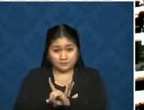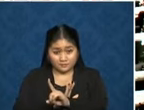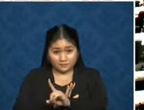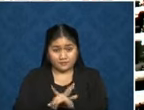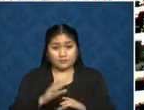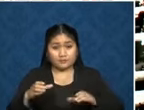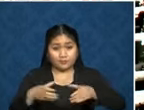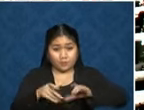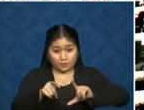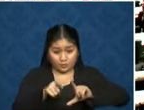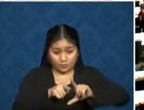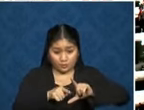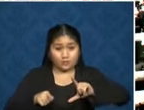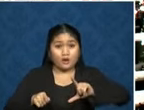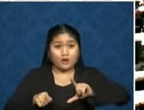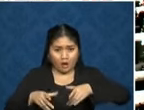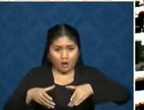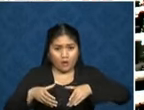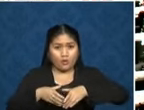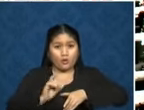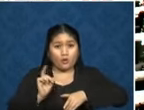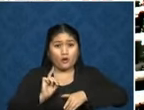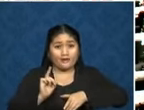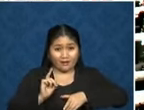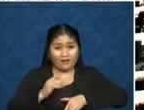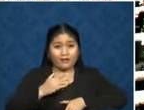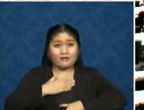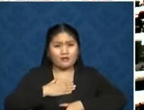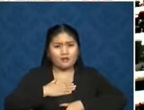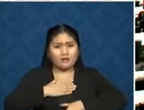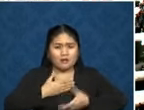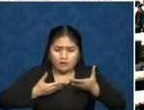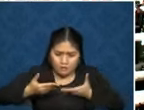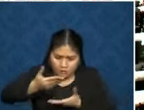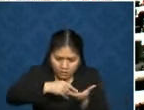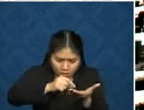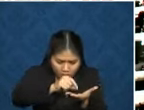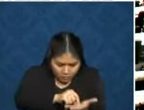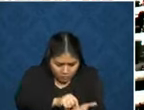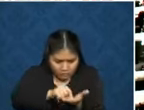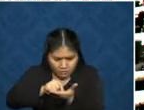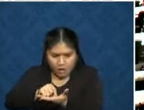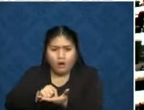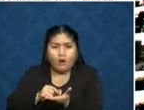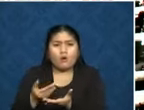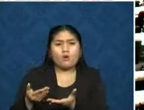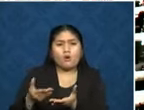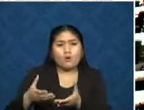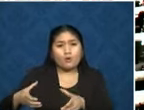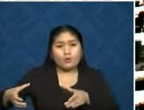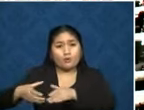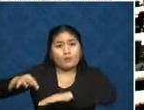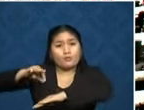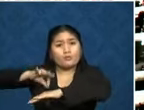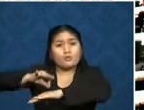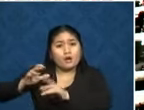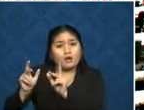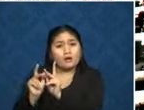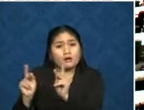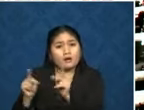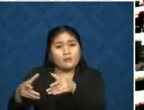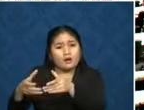มคิดว่าในยัตติเรื่องนี้ที่เสนอมาขอให้สภาผู้แทนราษฎรตั้งคณะกรรมการวิสามัญเพื่อพิ